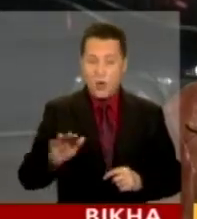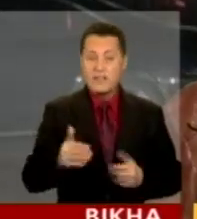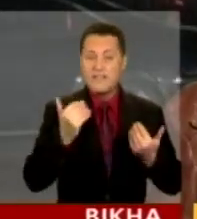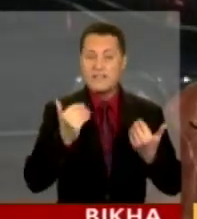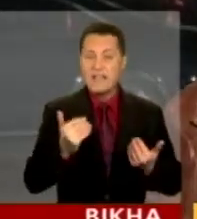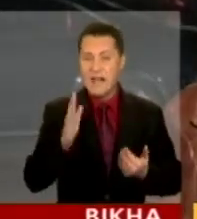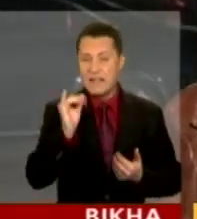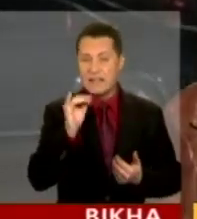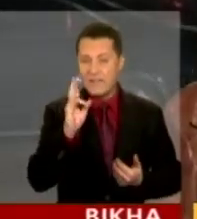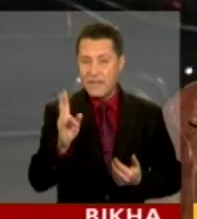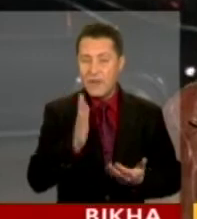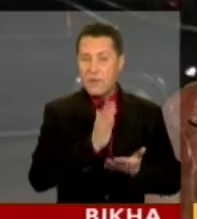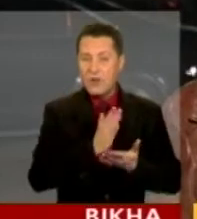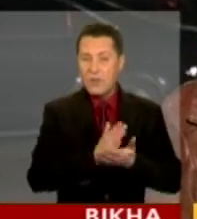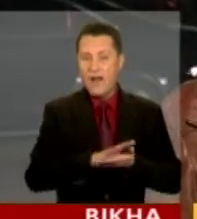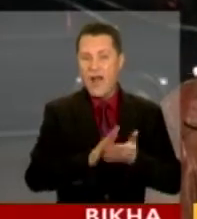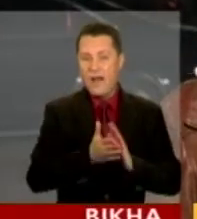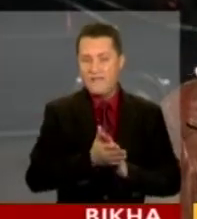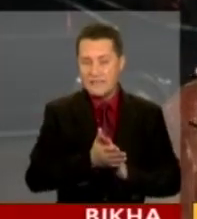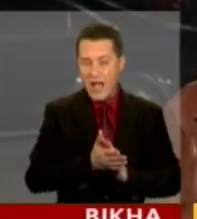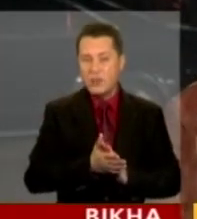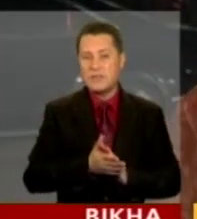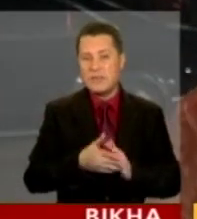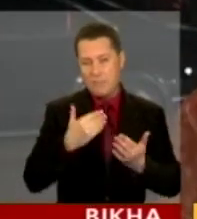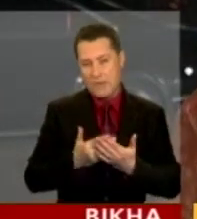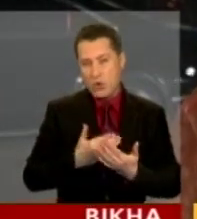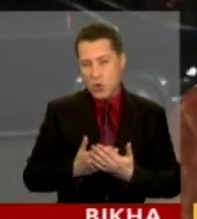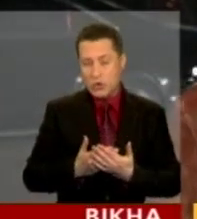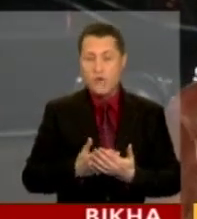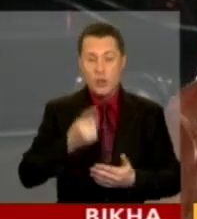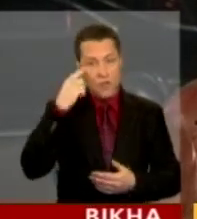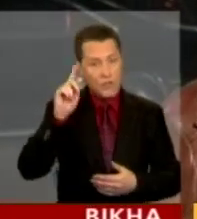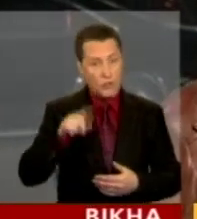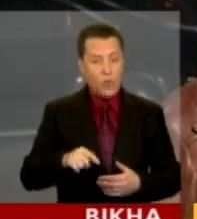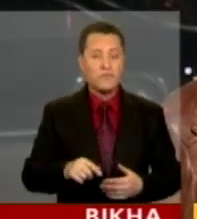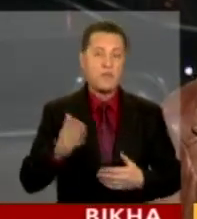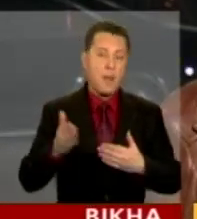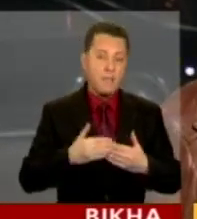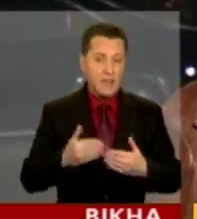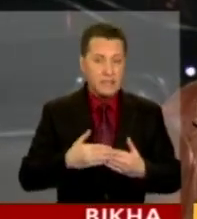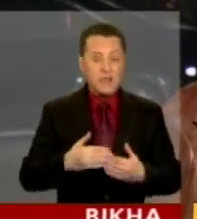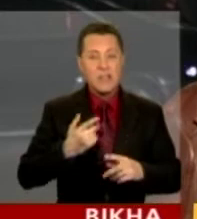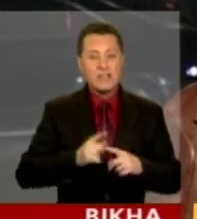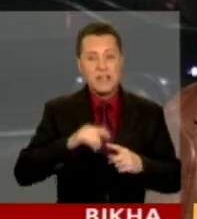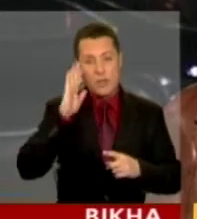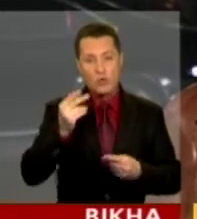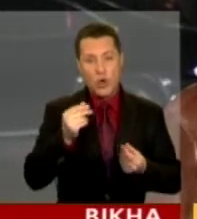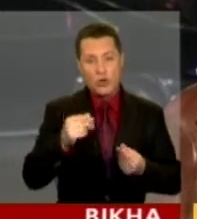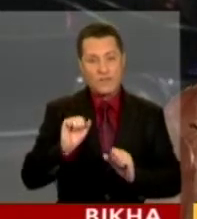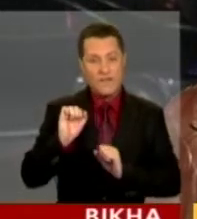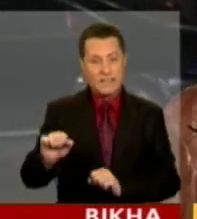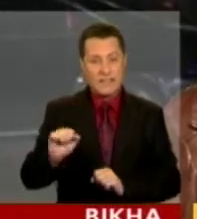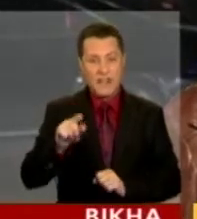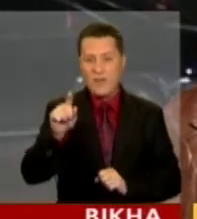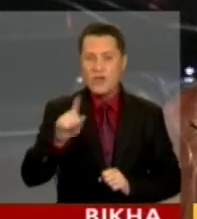нагадаю, перебуває у статусі підозрюваного. І також відома міра запобіжного заходу – це буде грошова застава. Його ні в якому